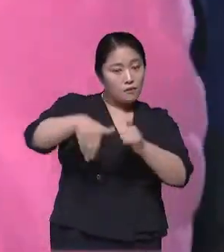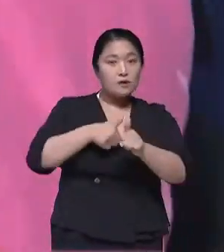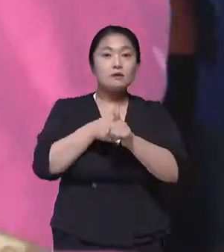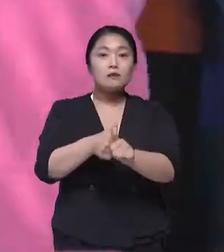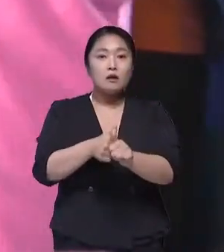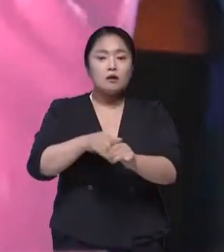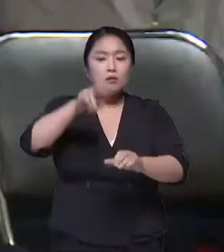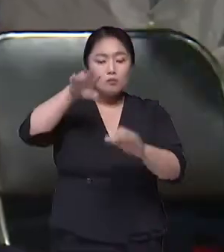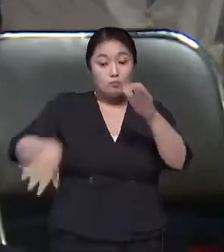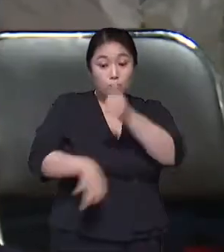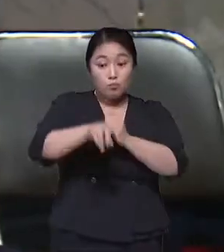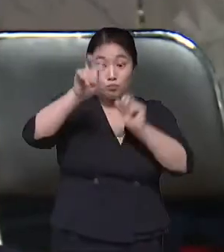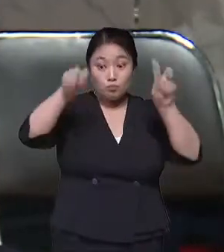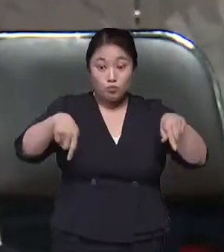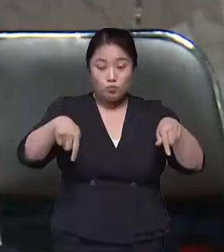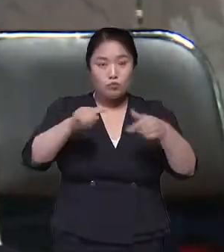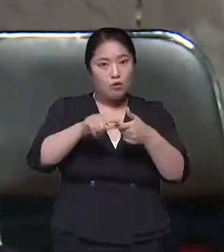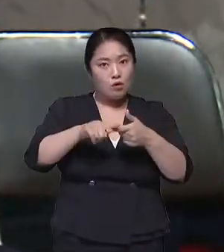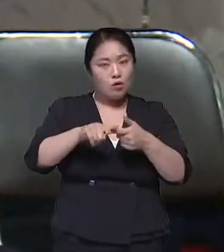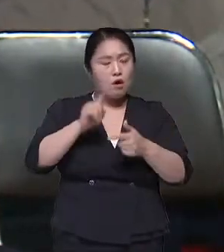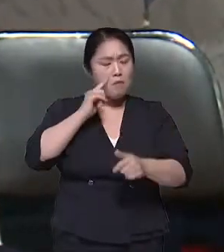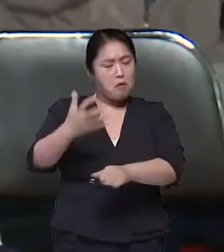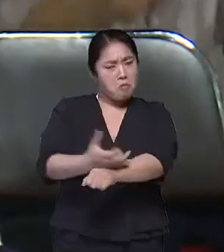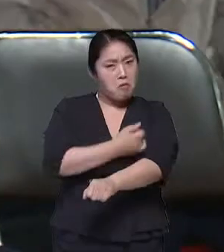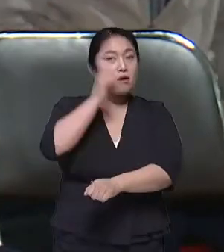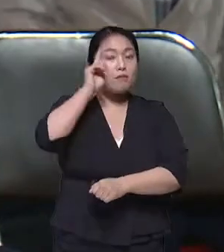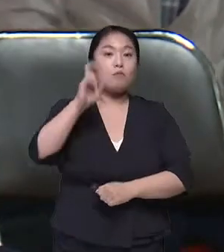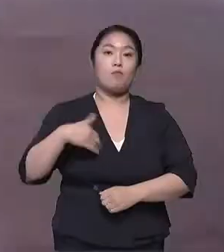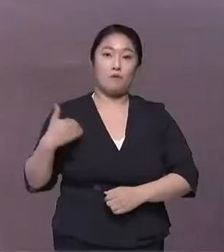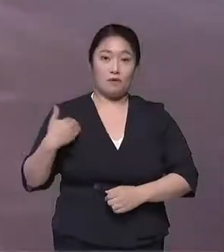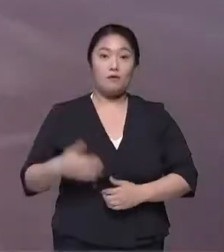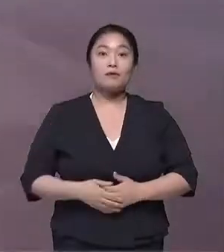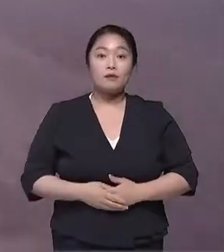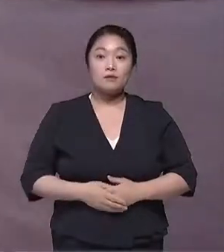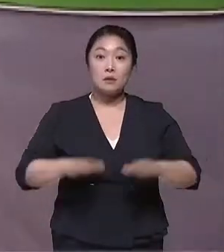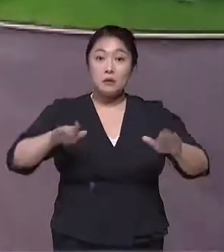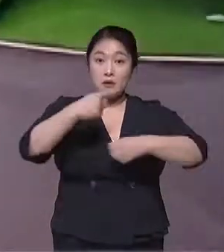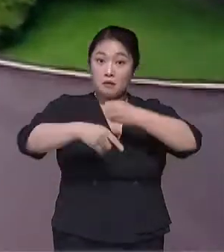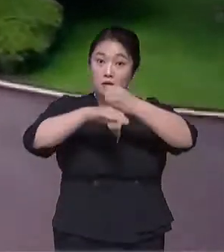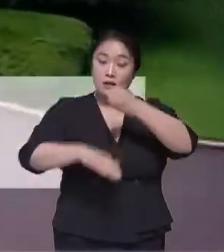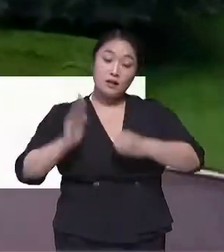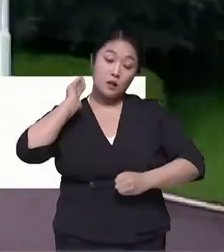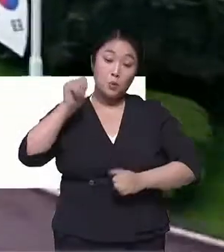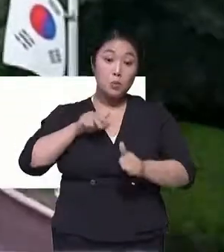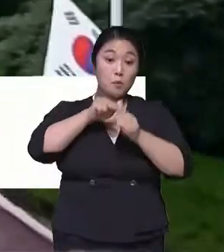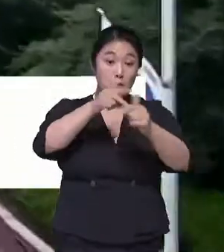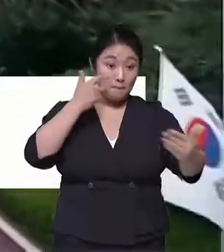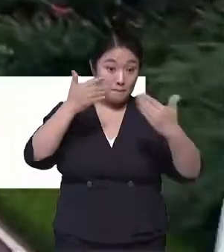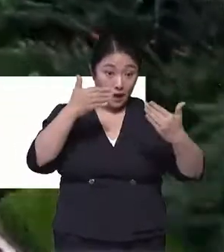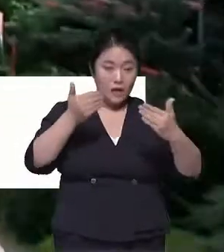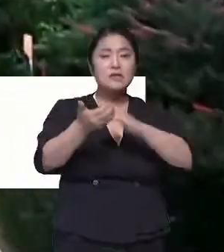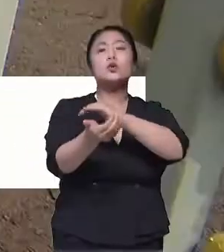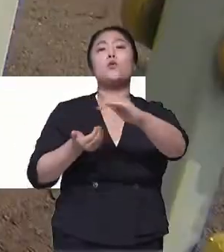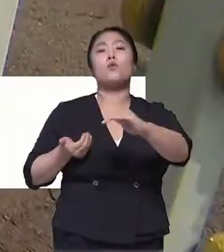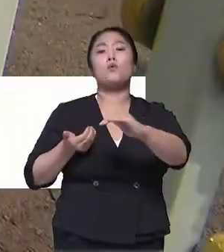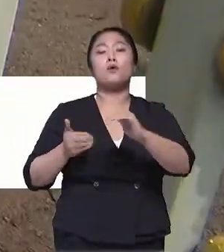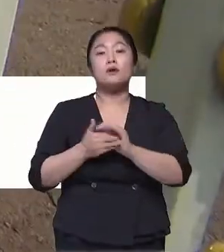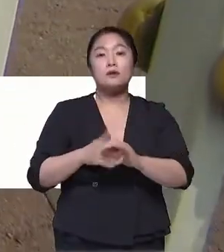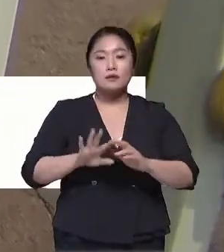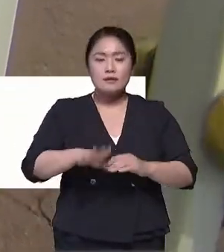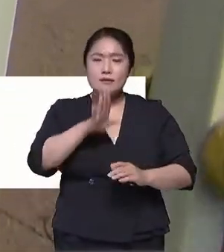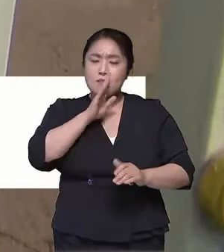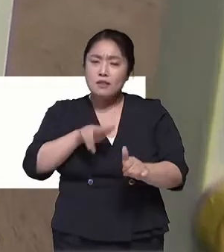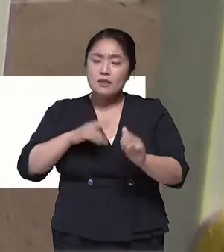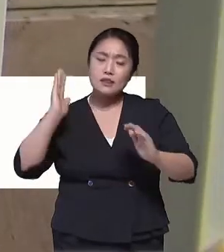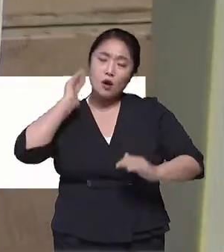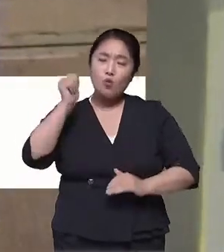무소속 바람이 거세질 수 있다는 전망도 나옵니다 올 하반기 대권 후보가 결정되기 전까지는 유력